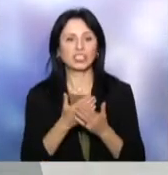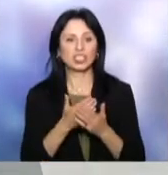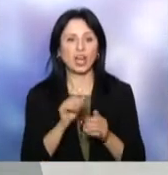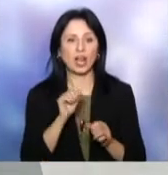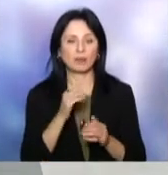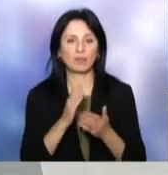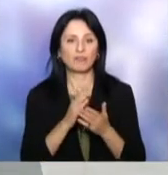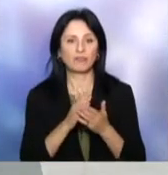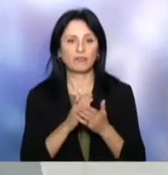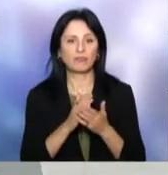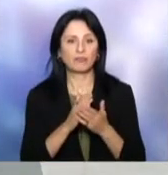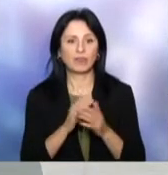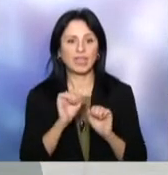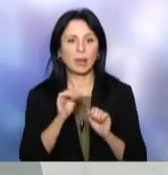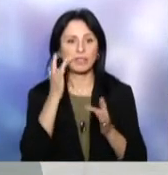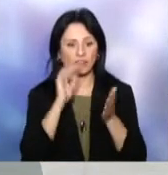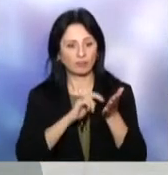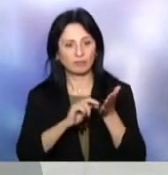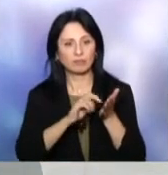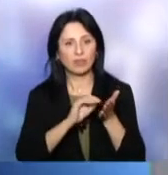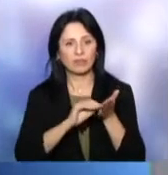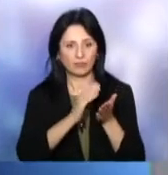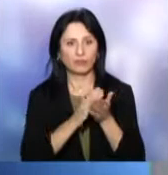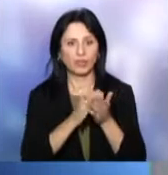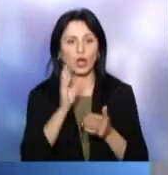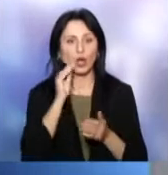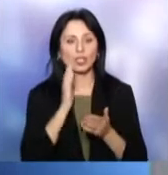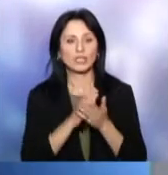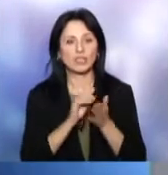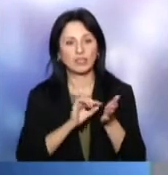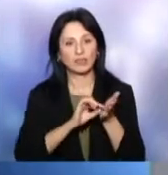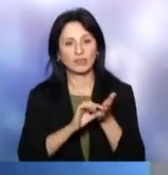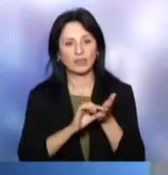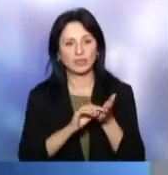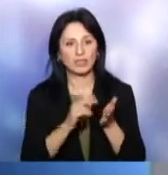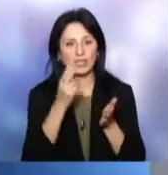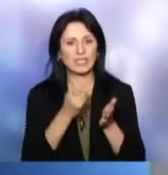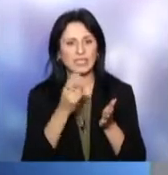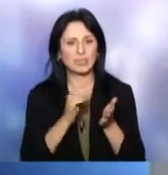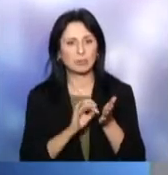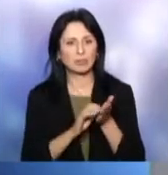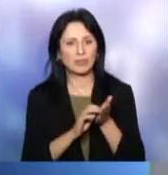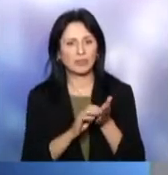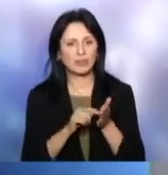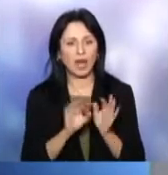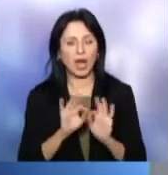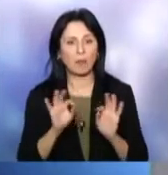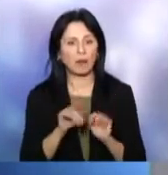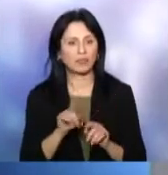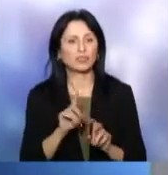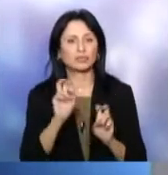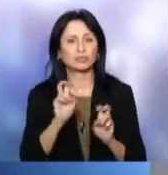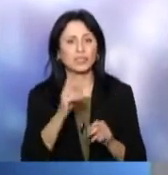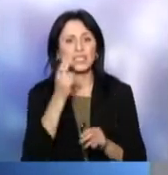ასეთ დამცავ კრემებს, როდესაც არის გარკვეული რიცხვები მითითებული, ეს მოითხოვს განმარტებას. ესეც